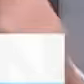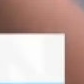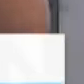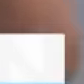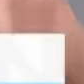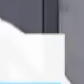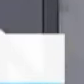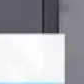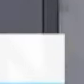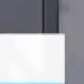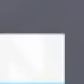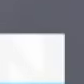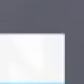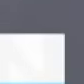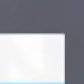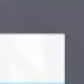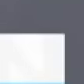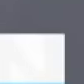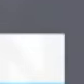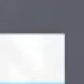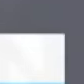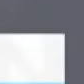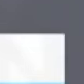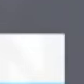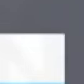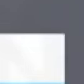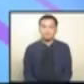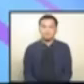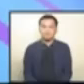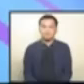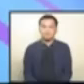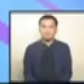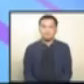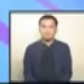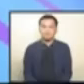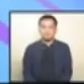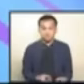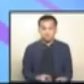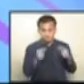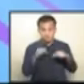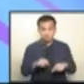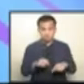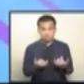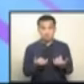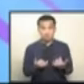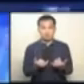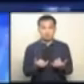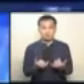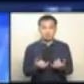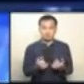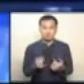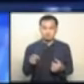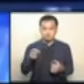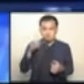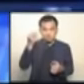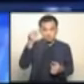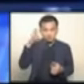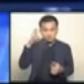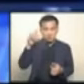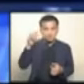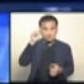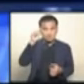civilian. Abusado kang pulis. Animal ka! Andito po sa ating studio ngayon si Ginoong